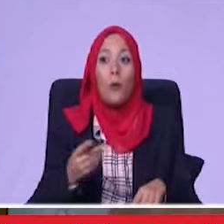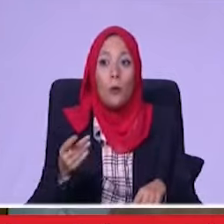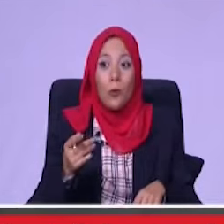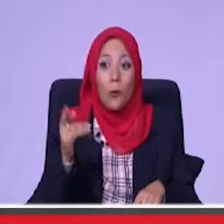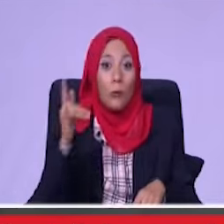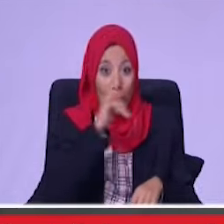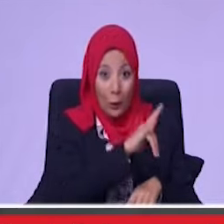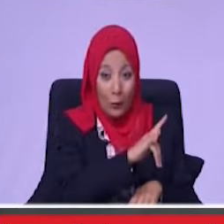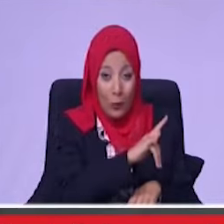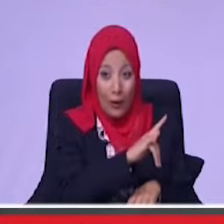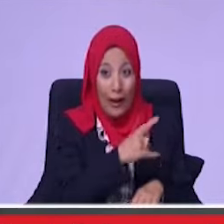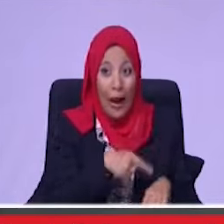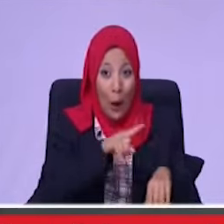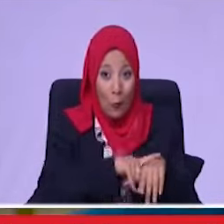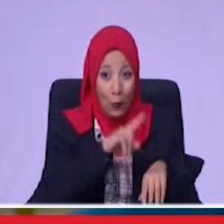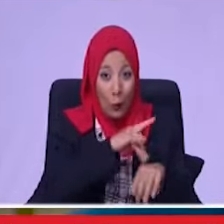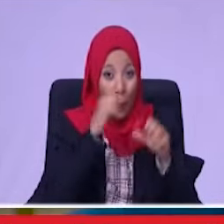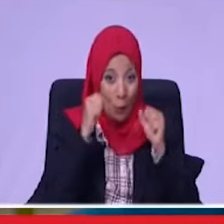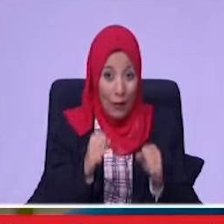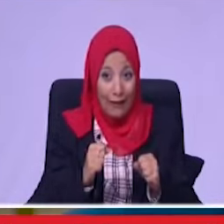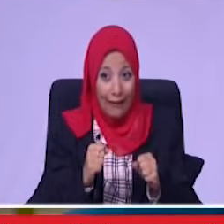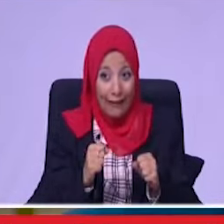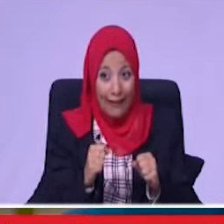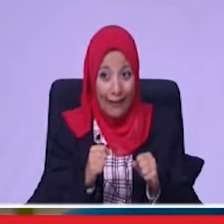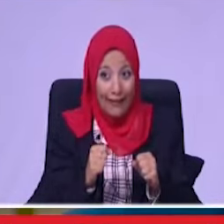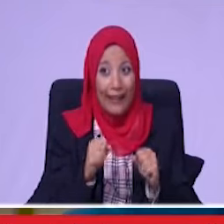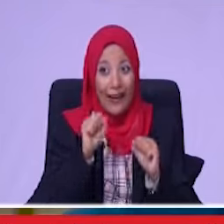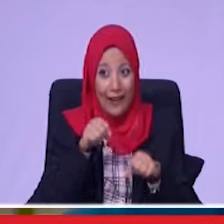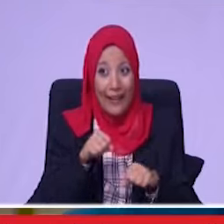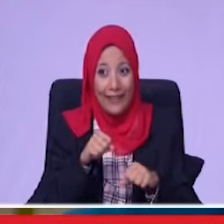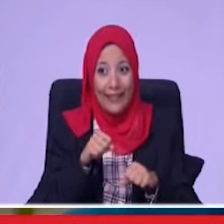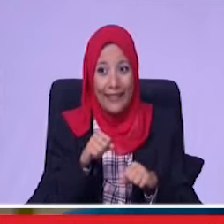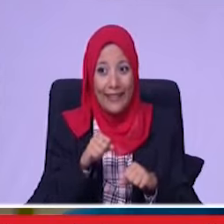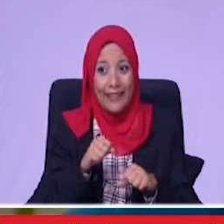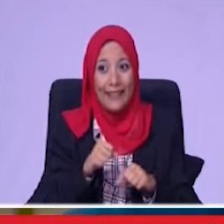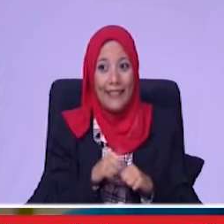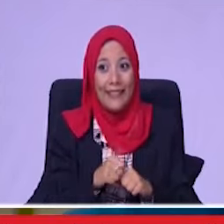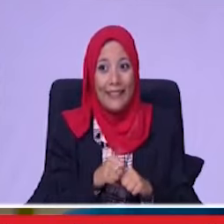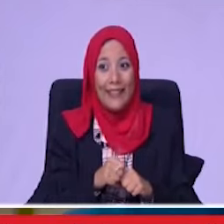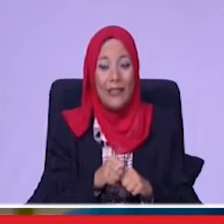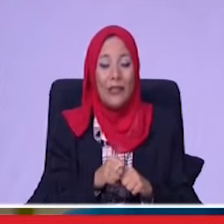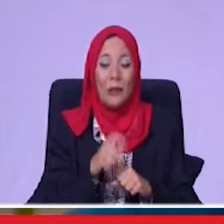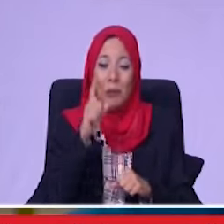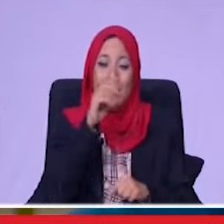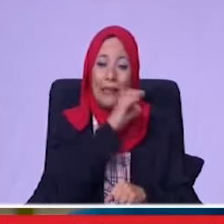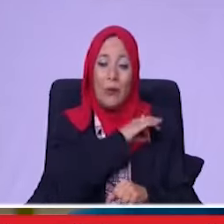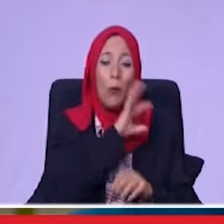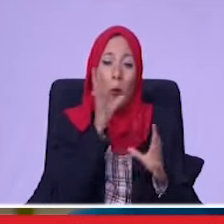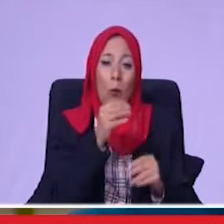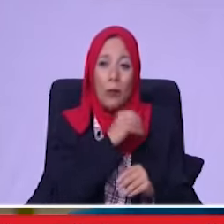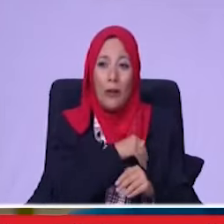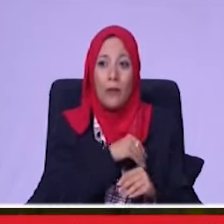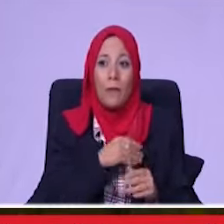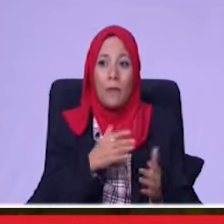تحبه؟ نعم. تحب اخيك؟ ربنا يبارك فيه. جزاك الله خير. واجعل